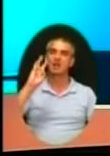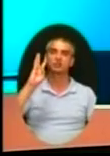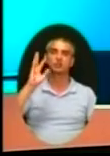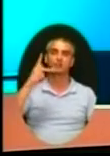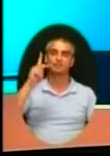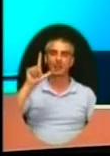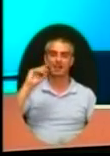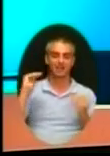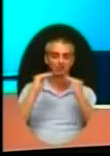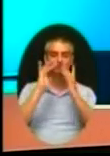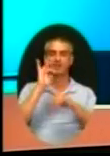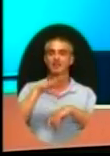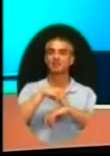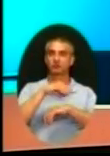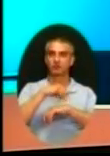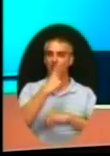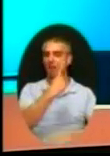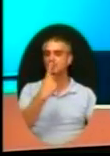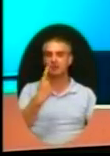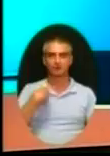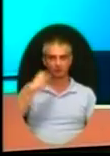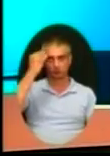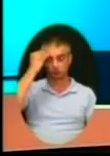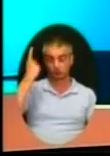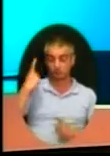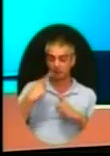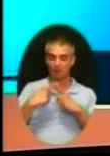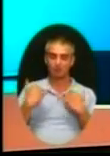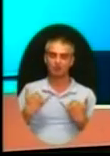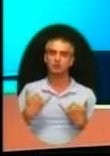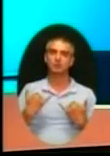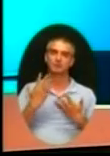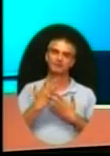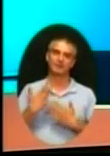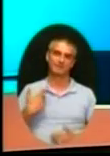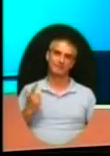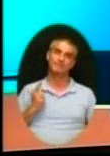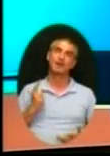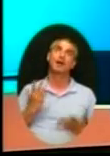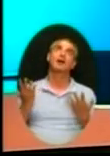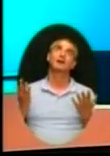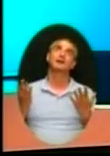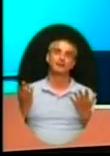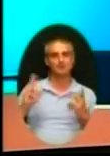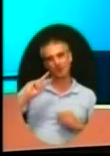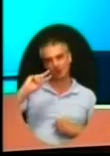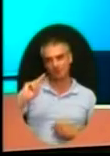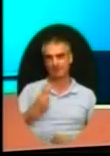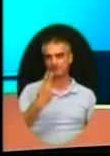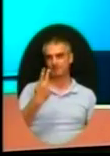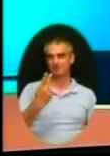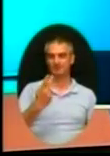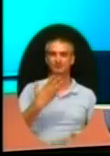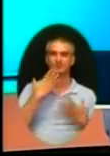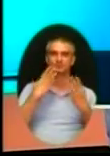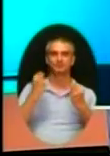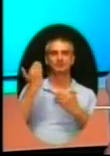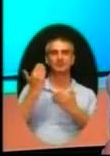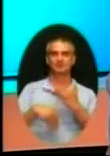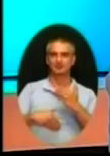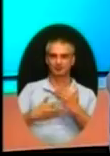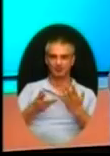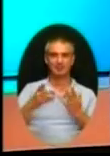לשפיגלר ישבה נגד שוודיה ל1-1, ואנחנו זוכרים את זה עד היום, וכבר מחכים בקוצר רוח לגול השני. עד